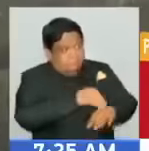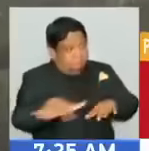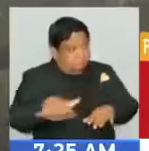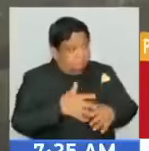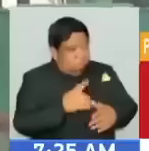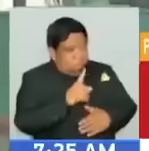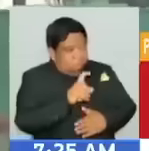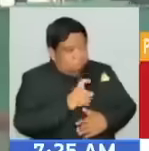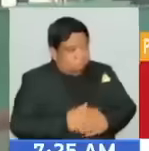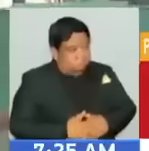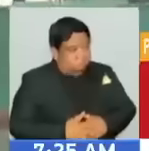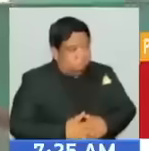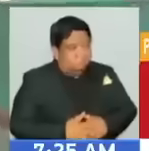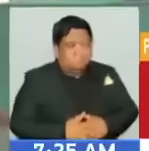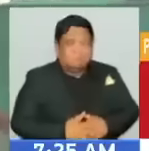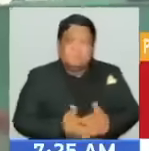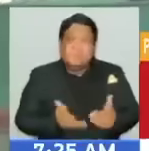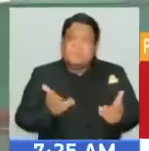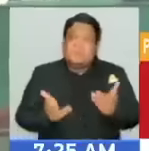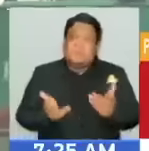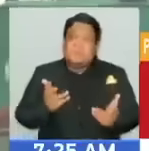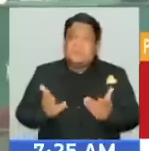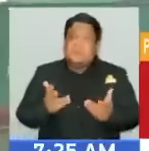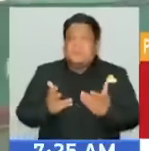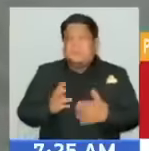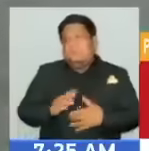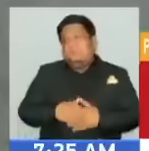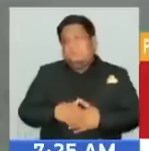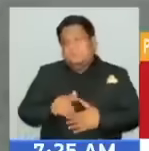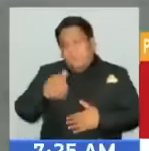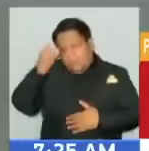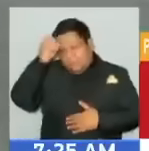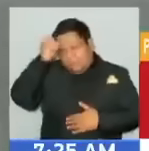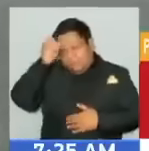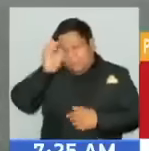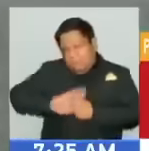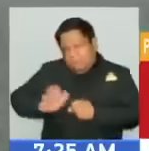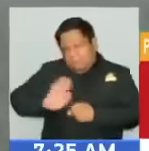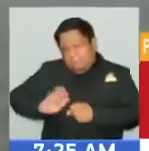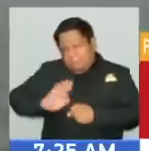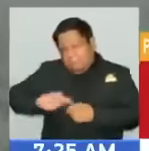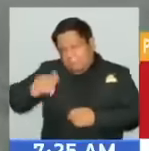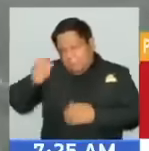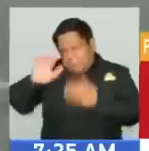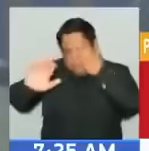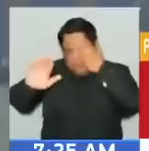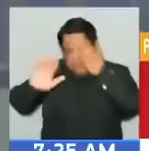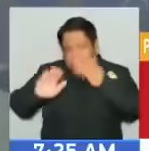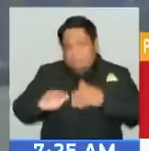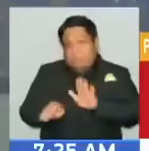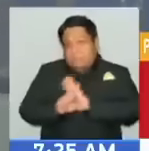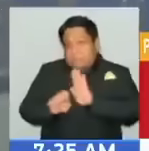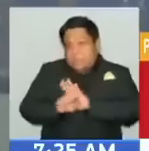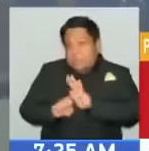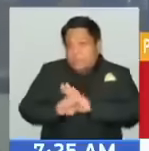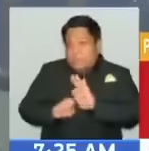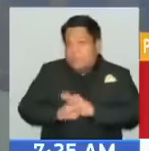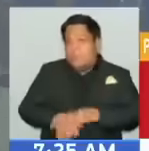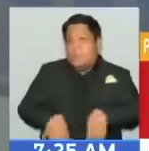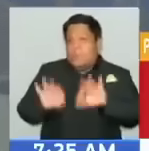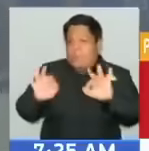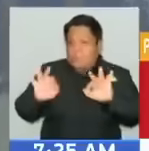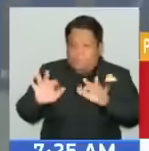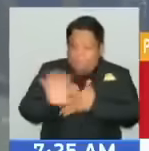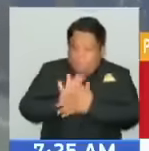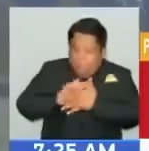Siguro naman, ano yung common sense, di ba? Pag halimbawa, kahit maayos ang river mo, ipagpalagay